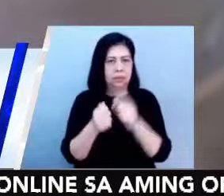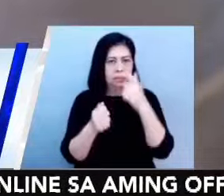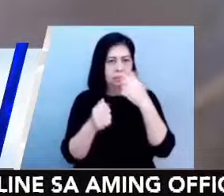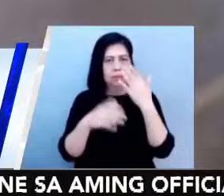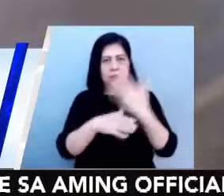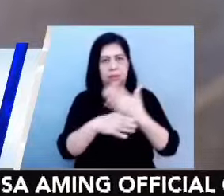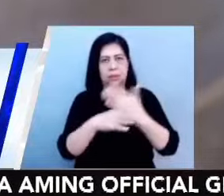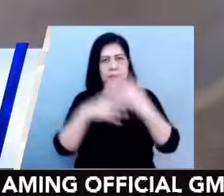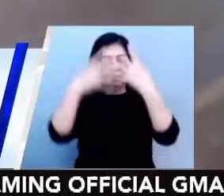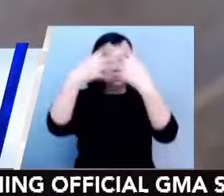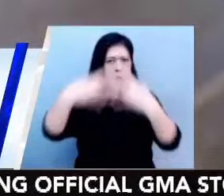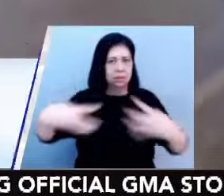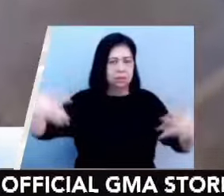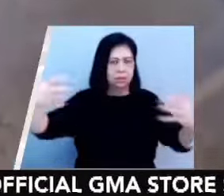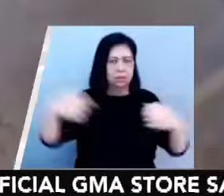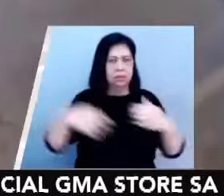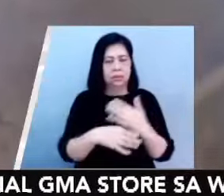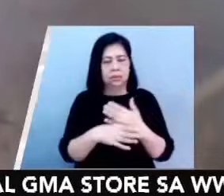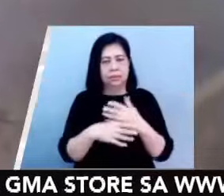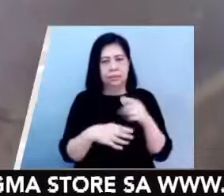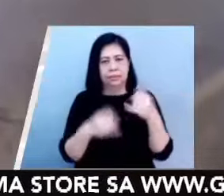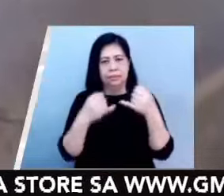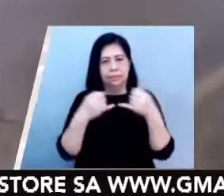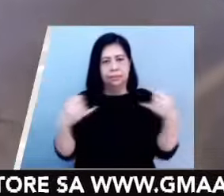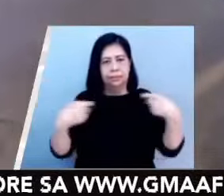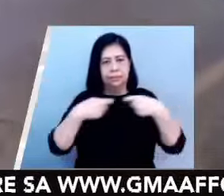kable ng kuryente.